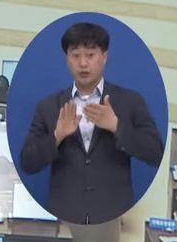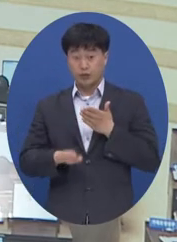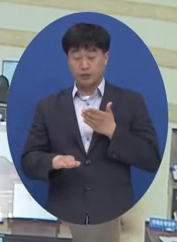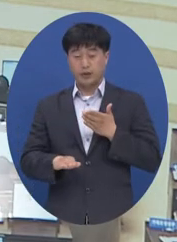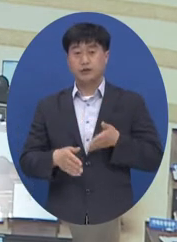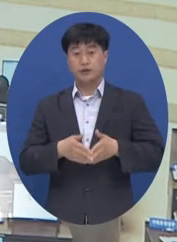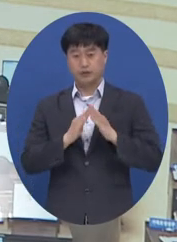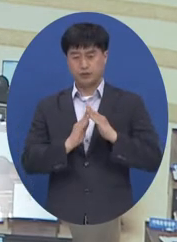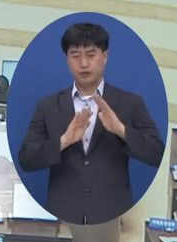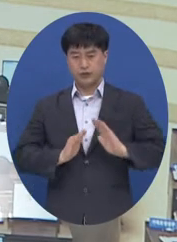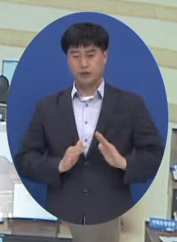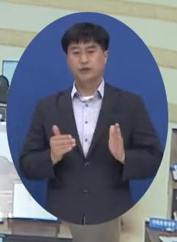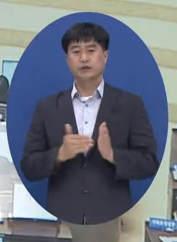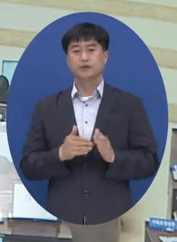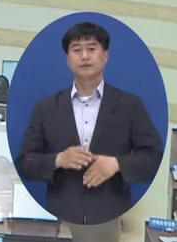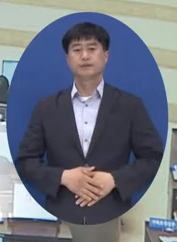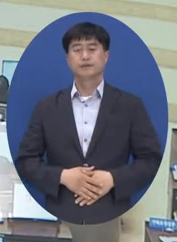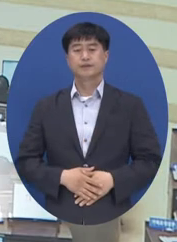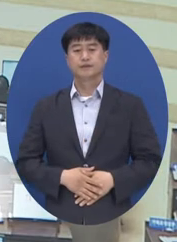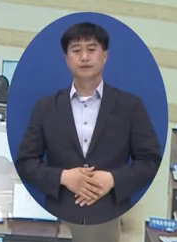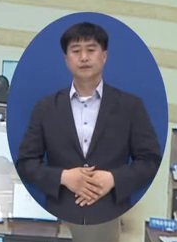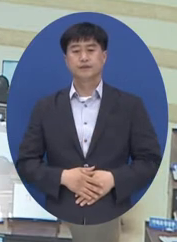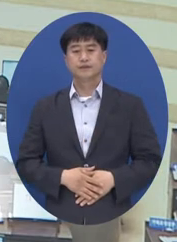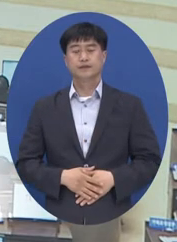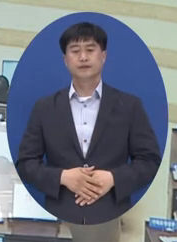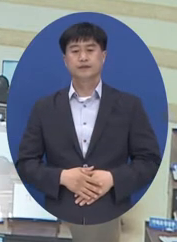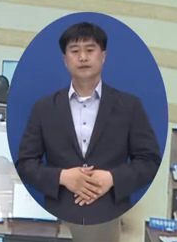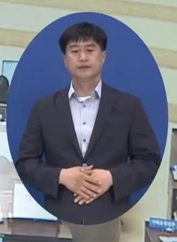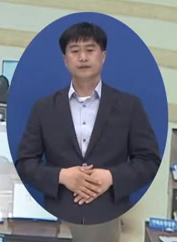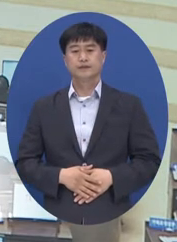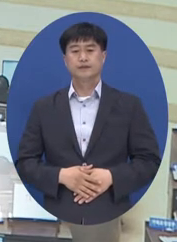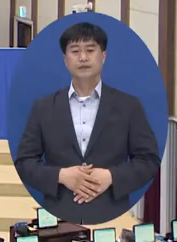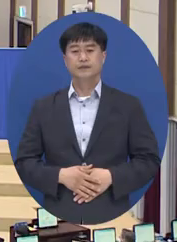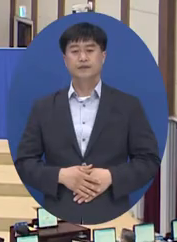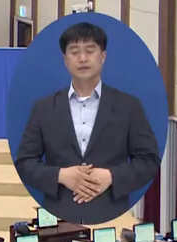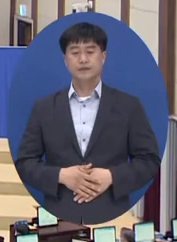이 마무리됐습니다 최창수 기자가 보도합니다